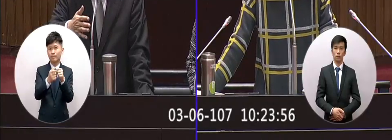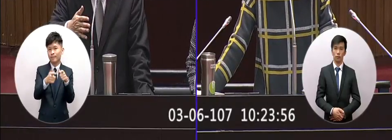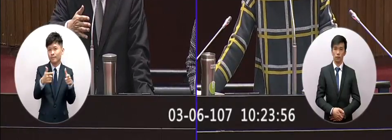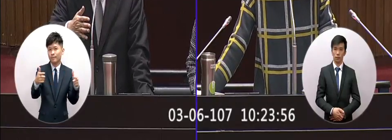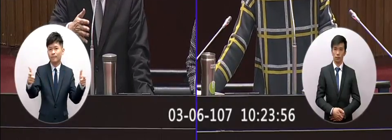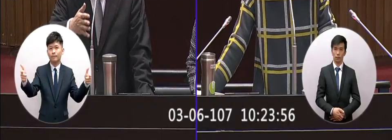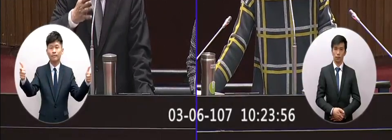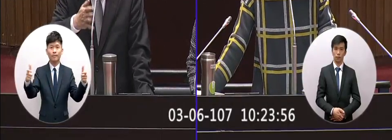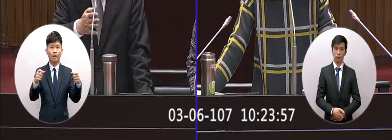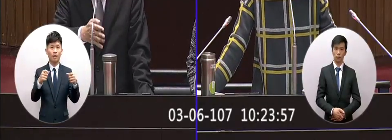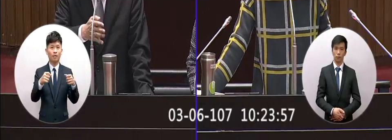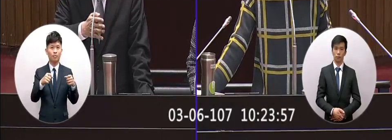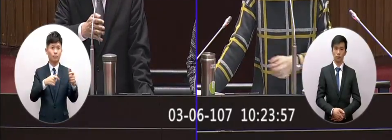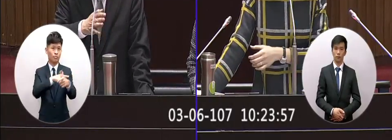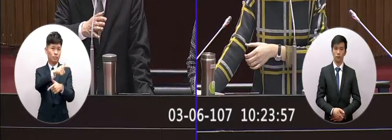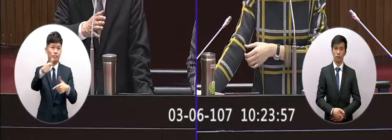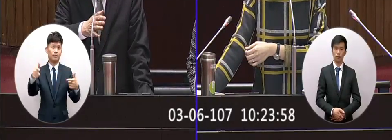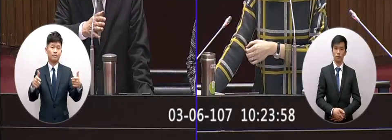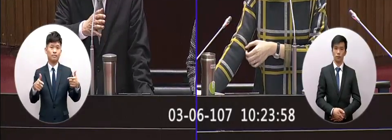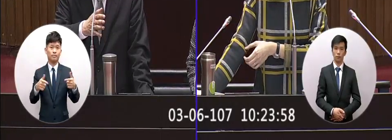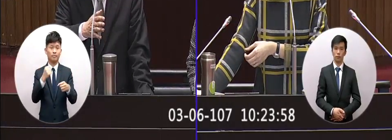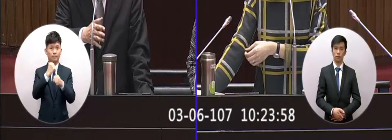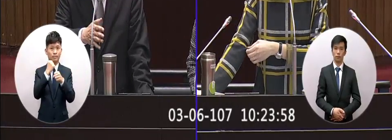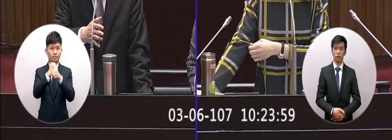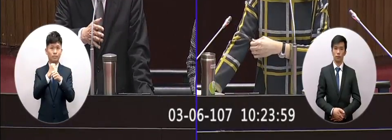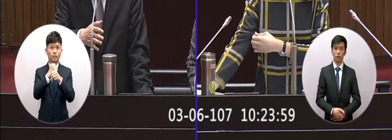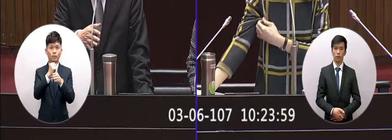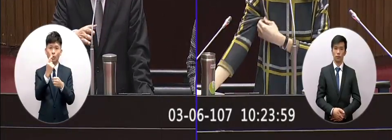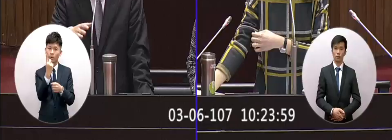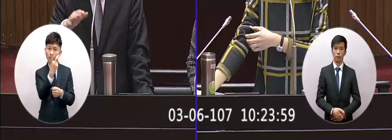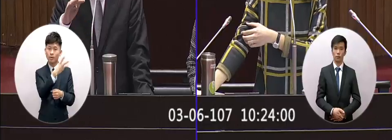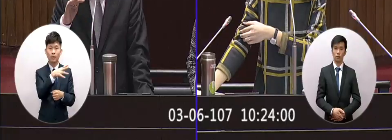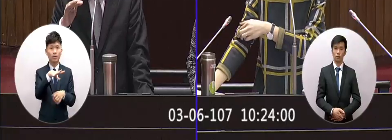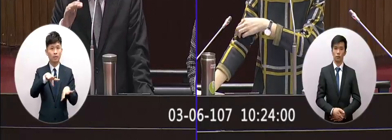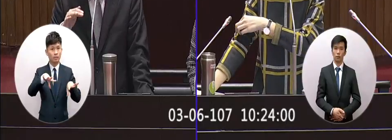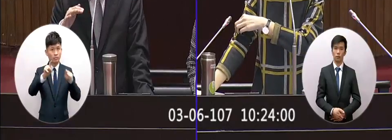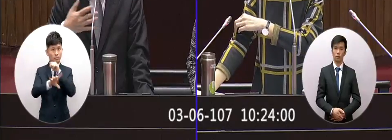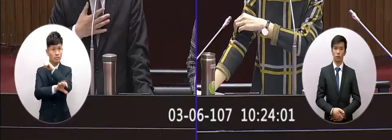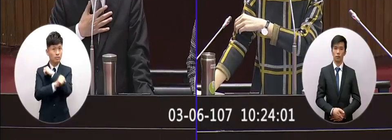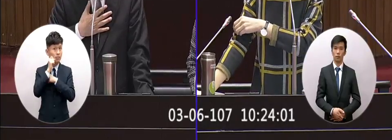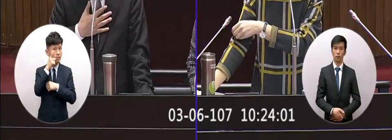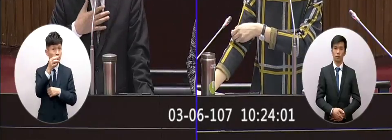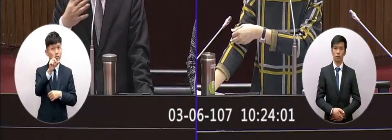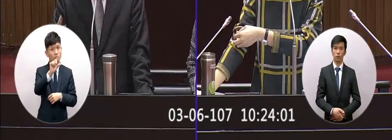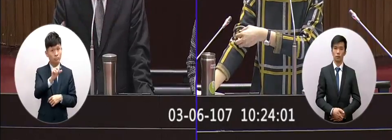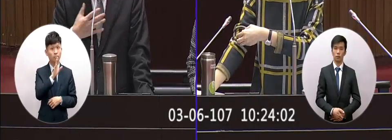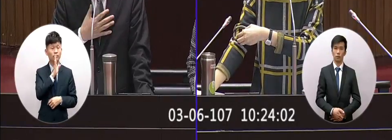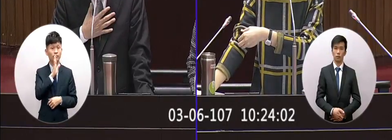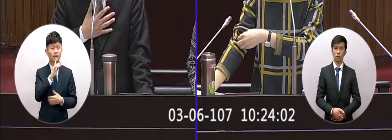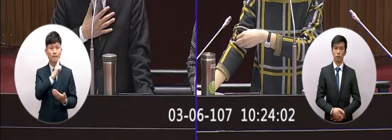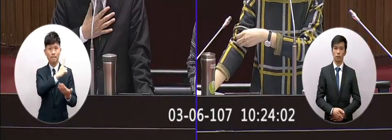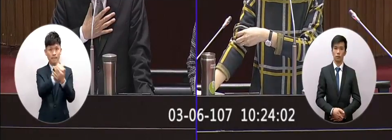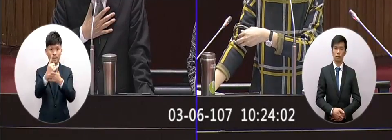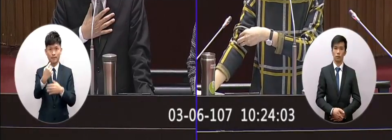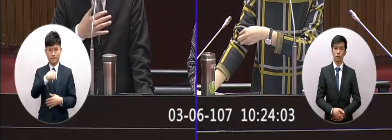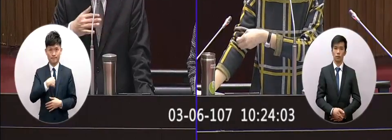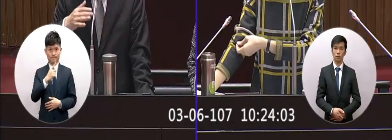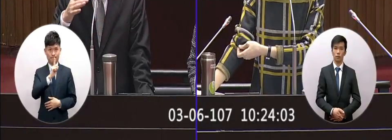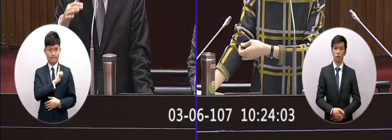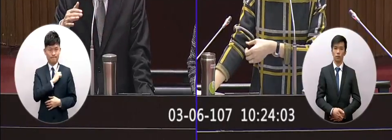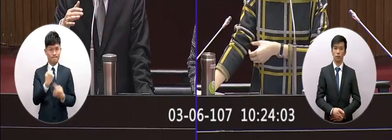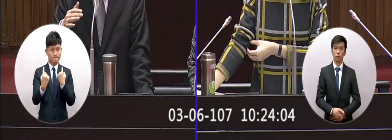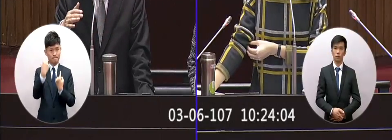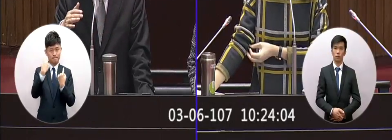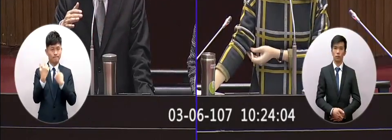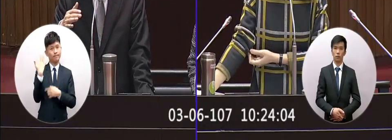些不同，有一些类别的确本身起薪就比较低，但是呢，有时候跟自己比较，每一个人跟自己比较，那